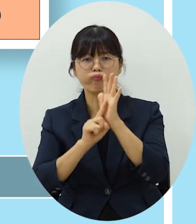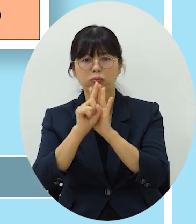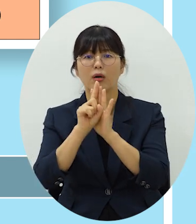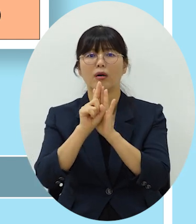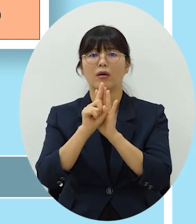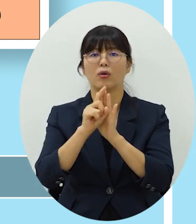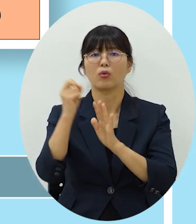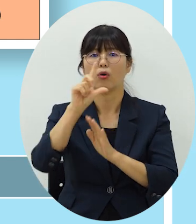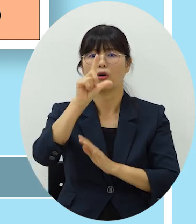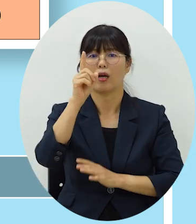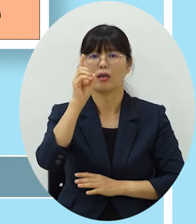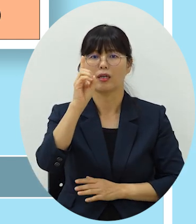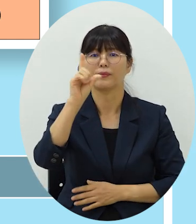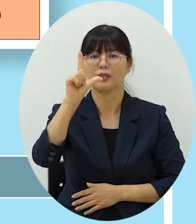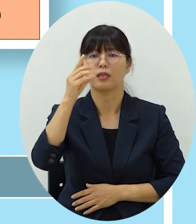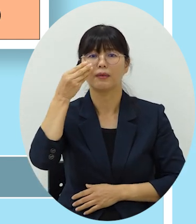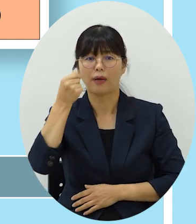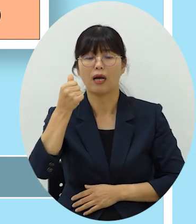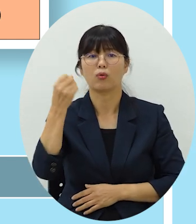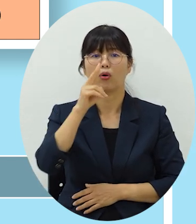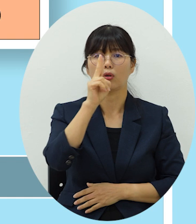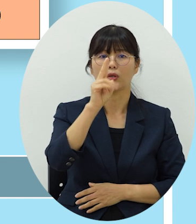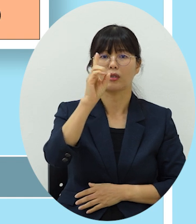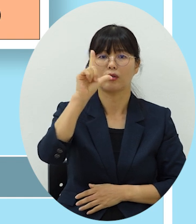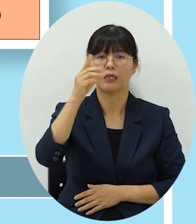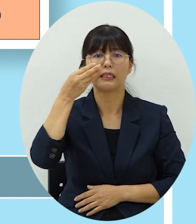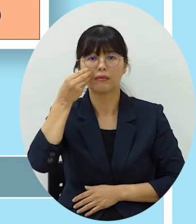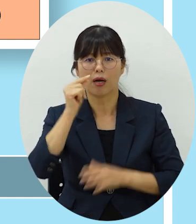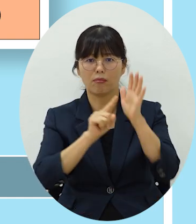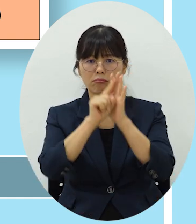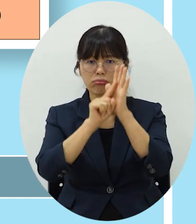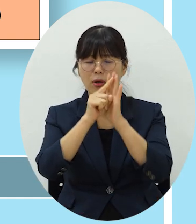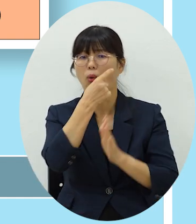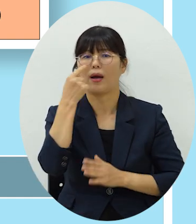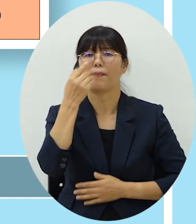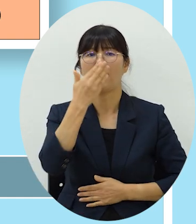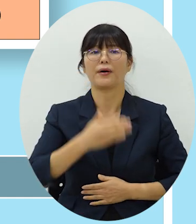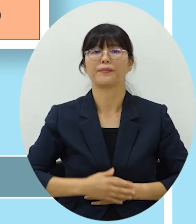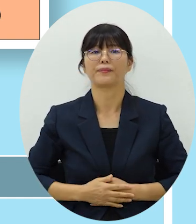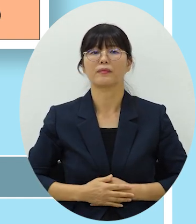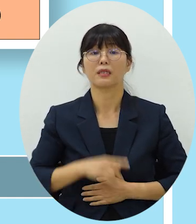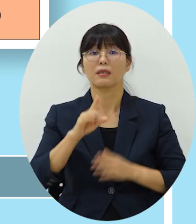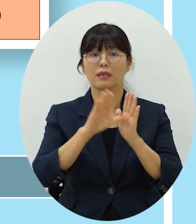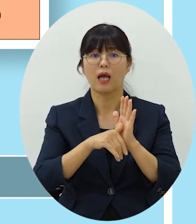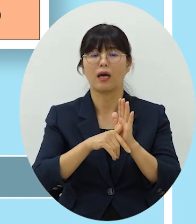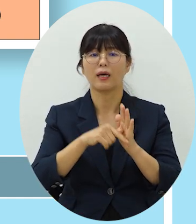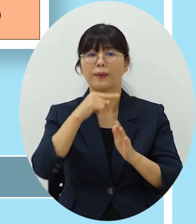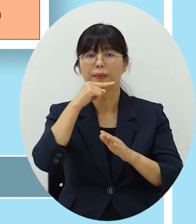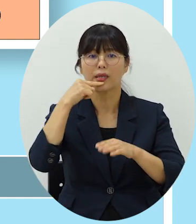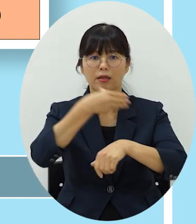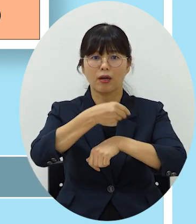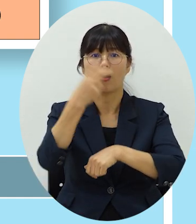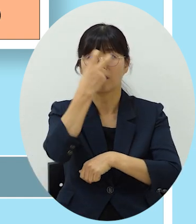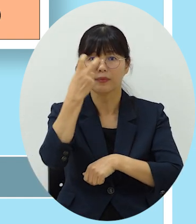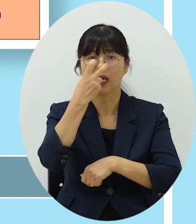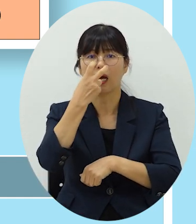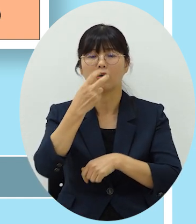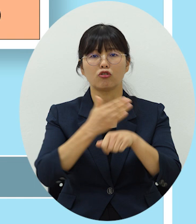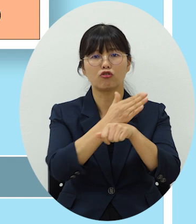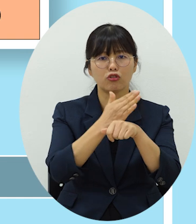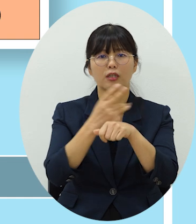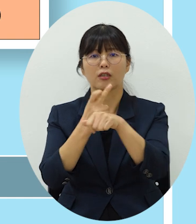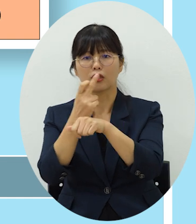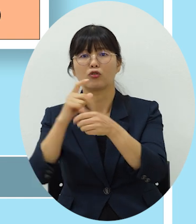LDL 콜레스테롤, 중성지방, HDL 콜레스테롤 수치를 확인합니다. 이때 혈액검사는 적어도